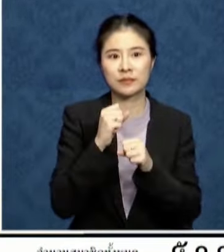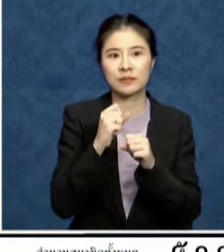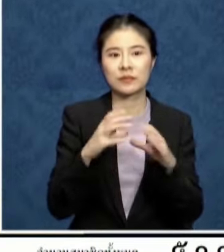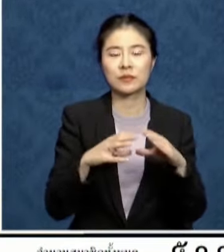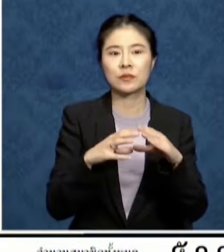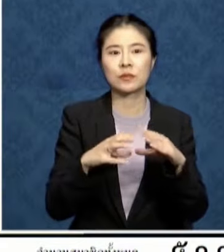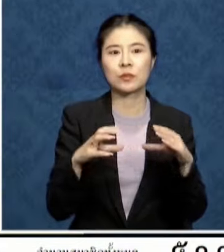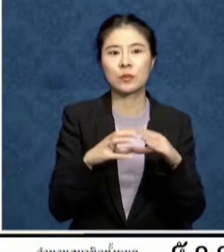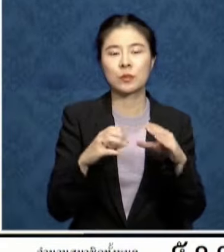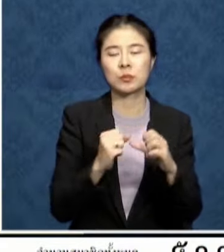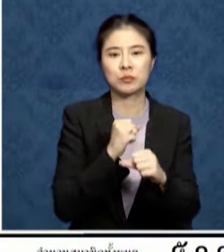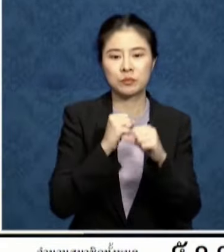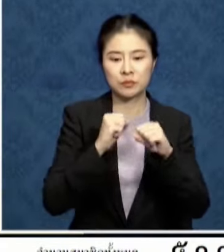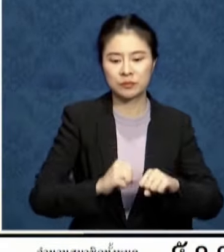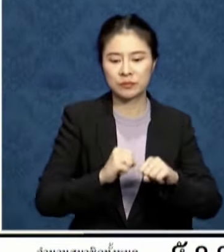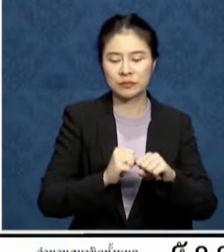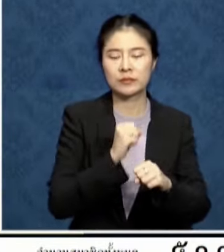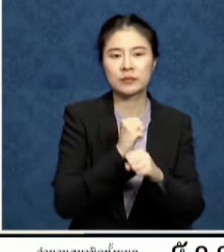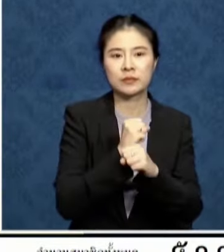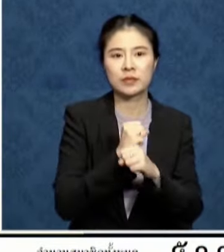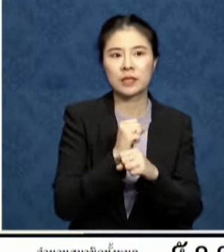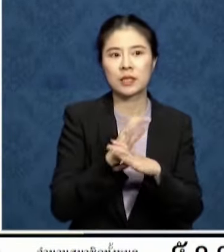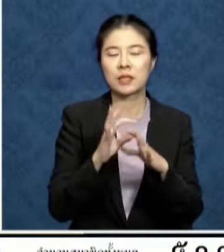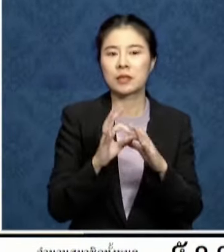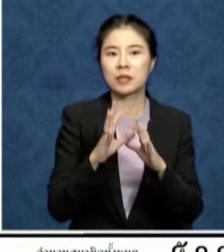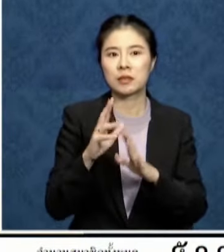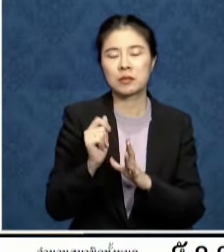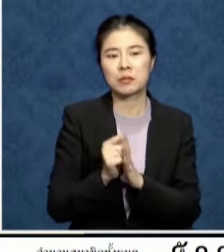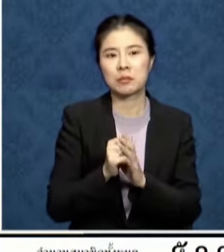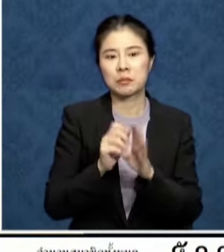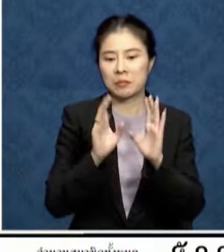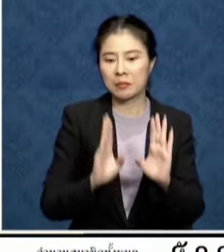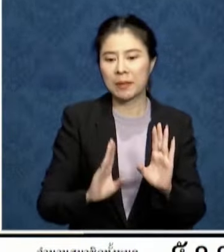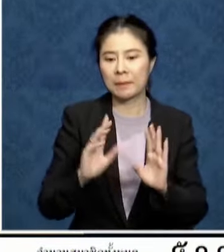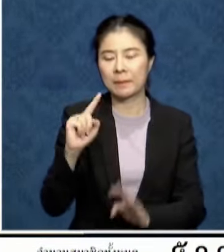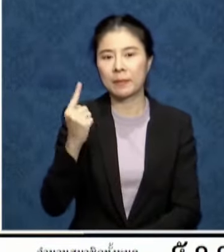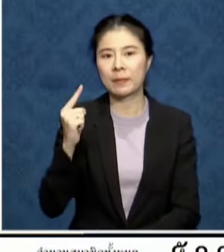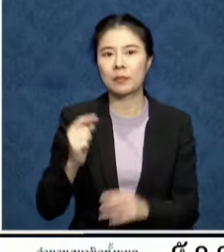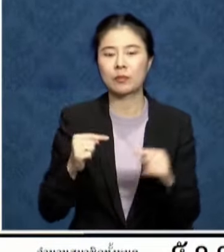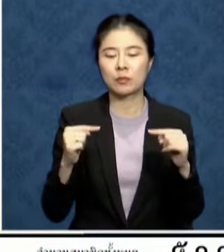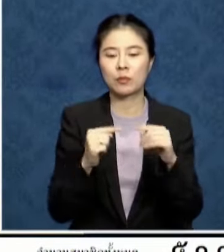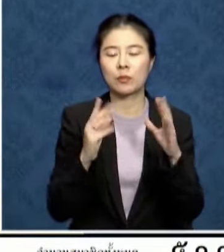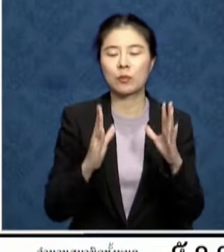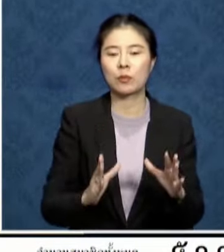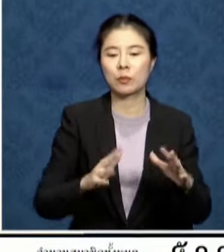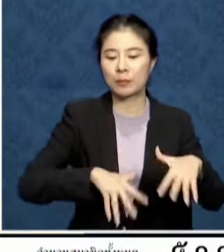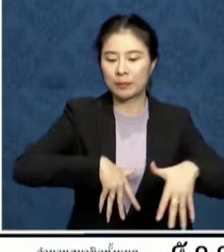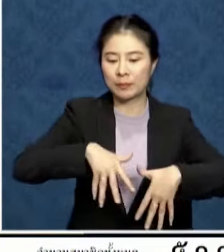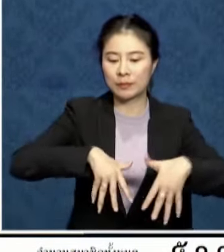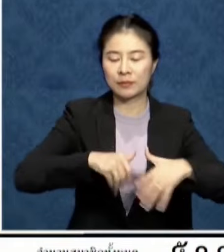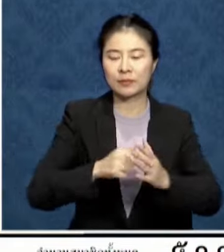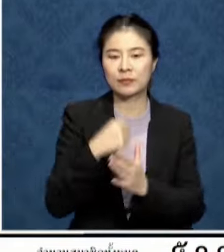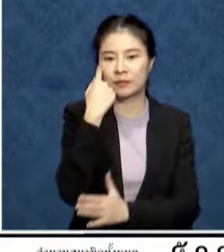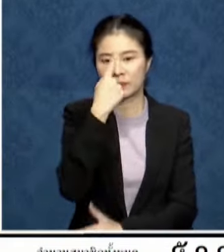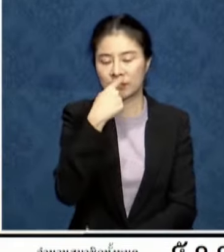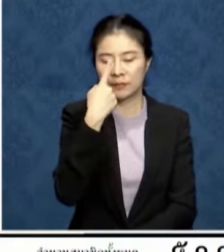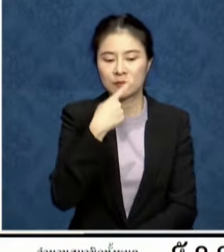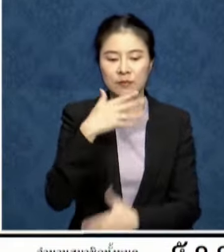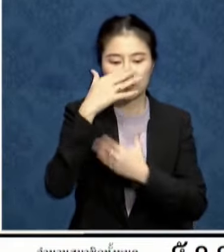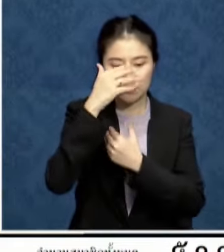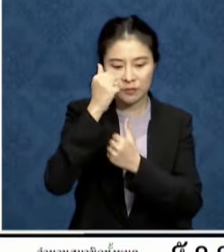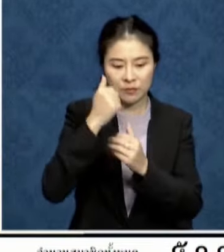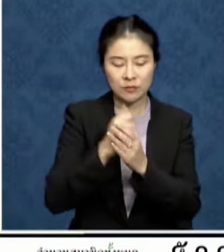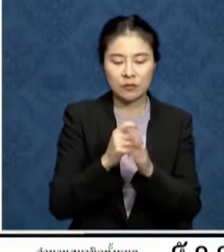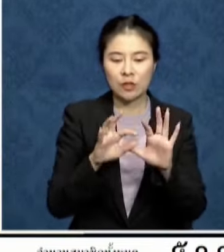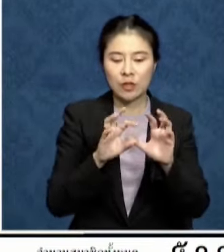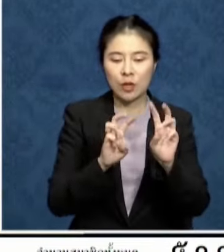กาประชามตินั้นมีความทันสมัยมากขึ้นโดยการรับประกันสิทธิ์ของประชาชนในการเข้าชื่อผ่านช่องทางออนไลน์เพื่อเสนอคำถามประชามติไป